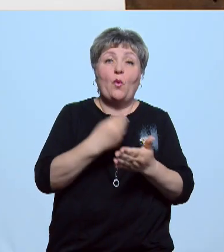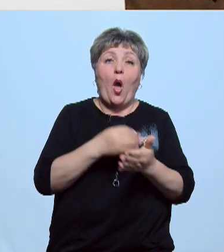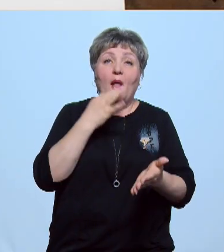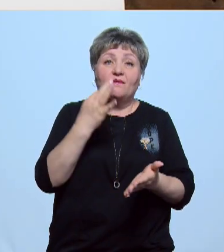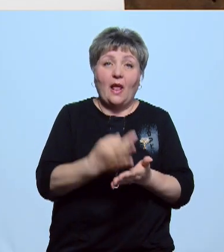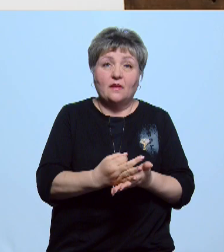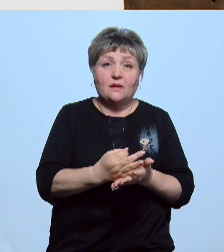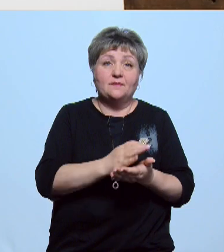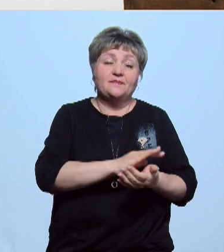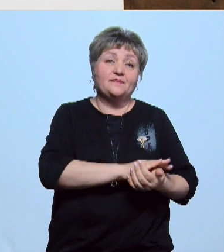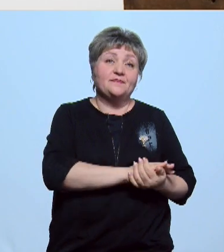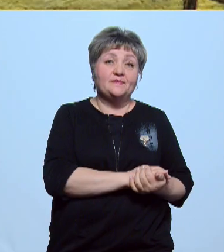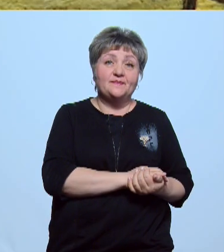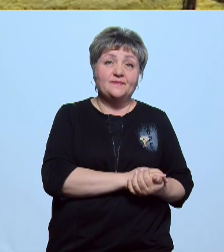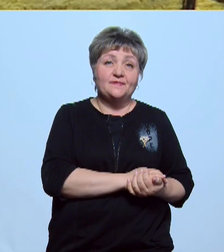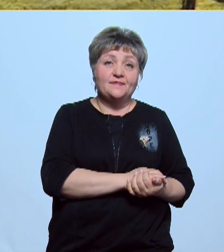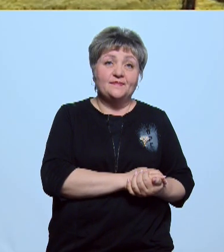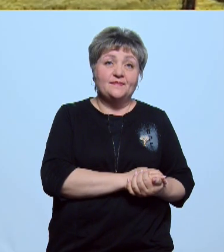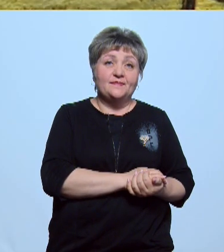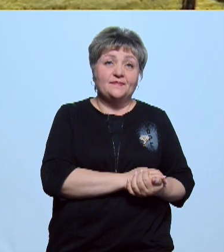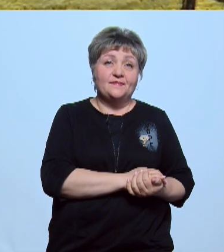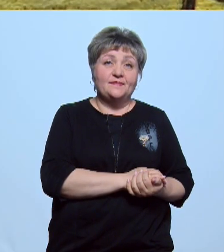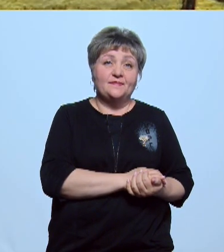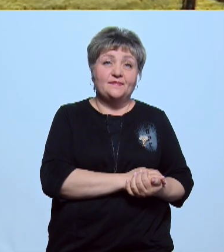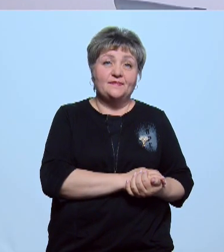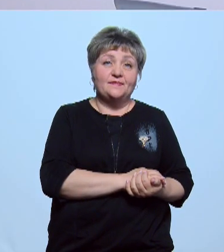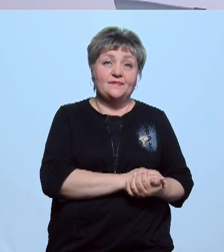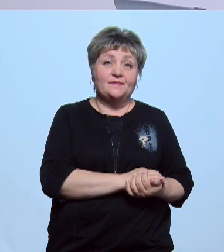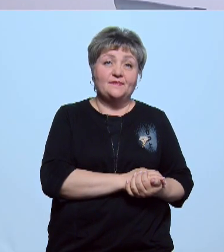Елена Керн, Вероника Ваулина, Юрий Зелененький. Новости.